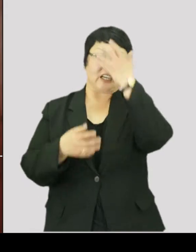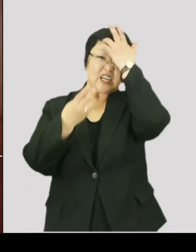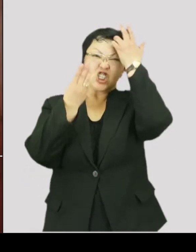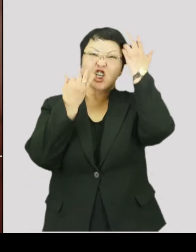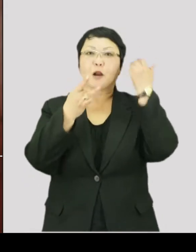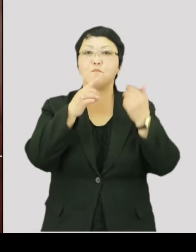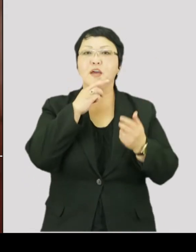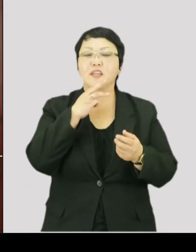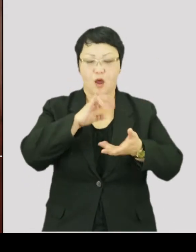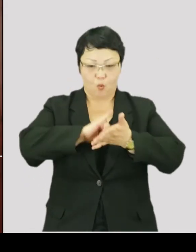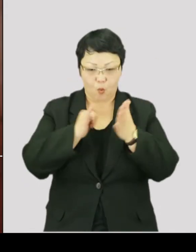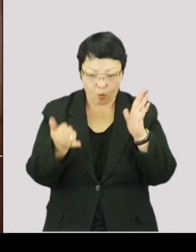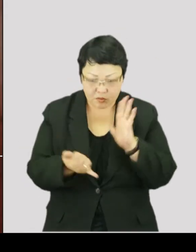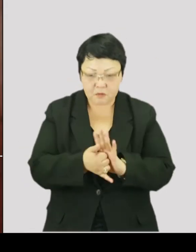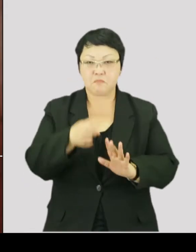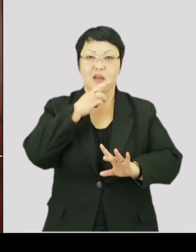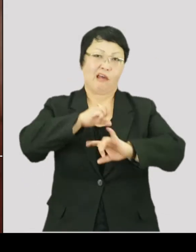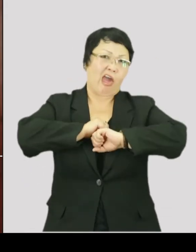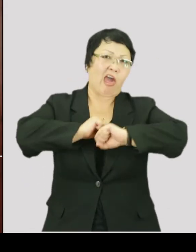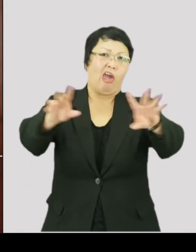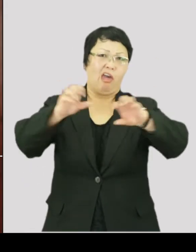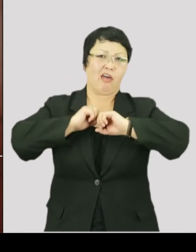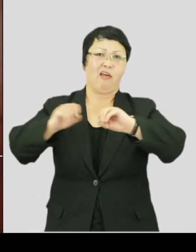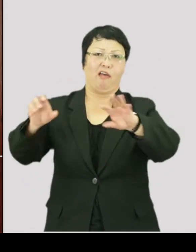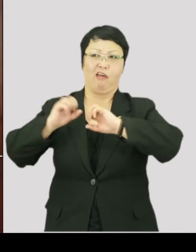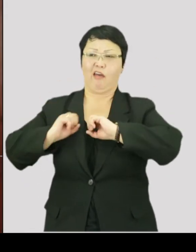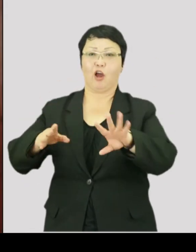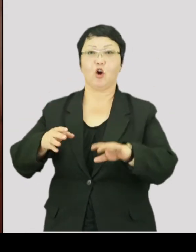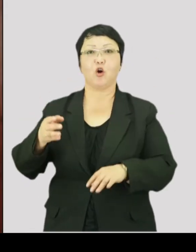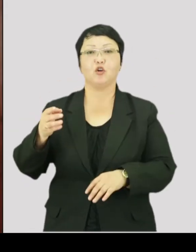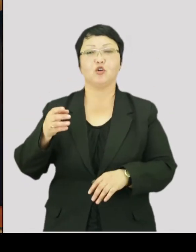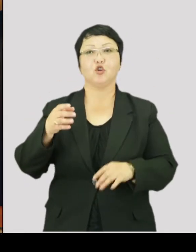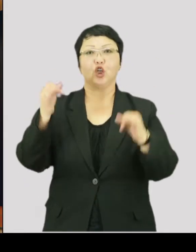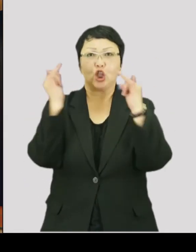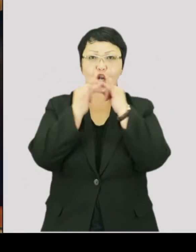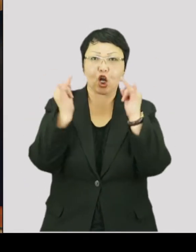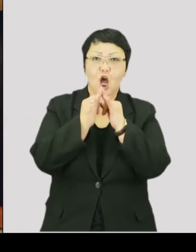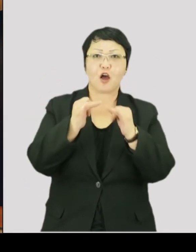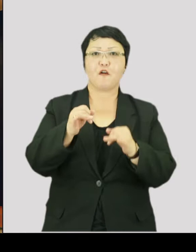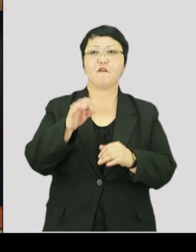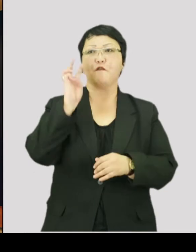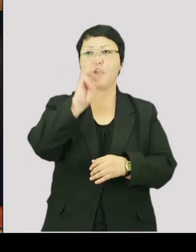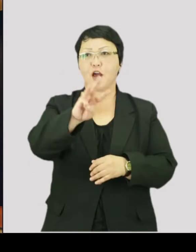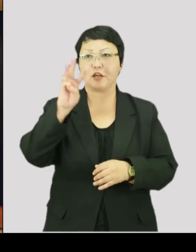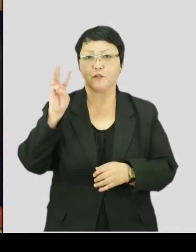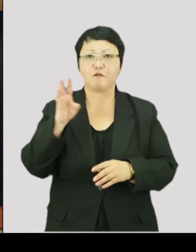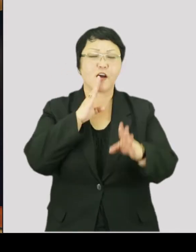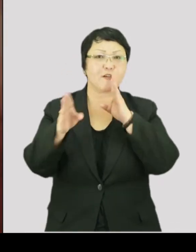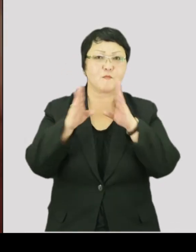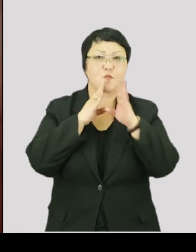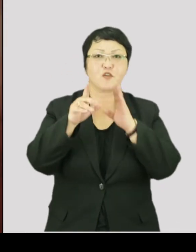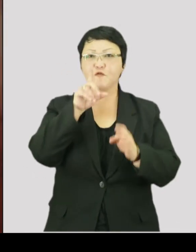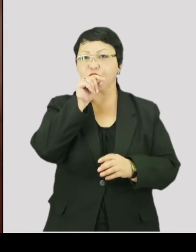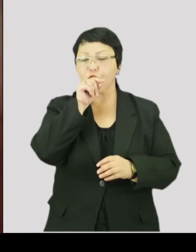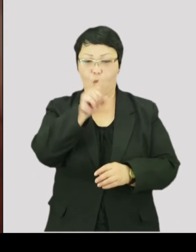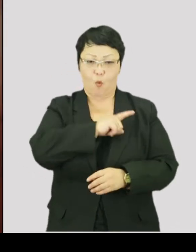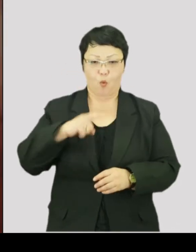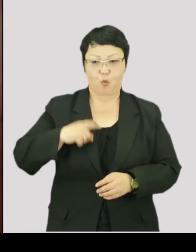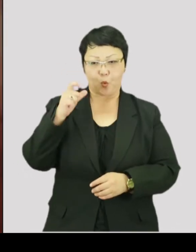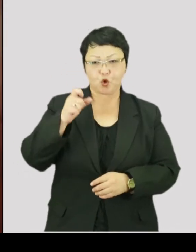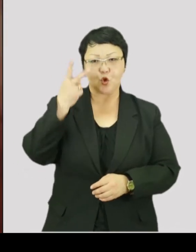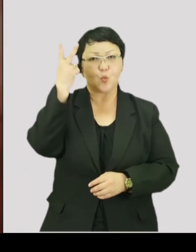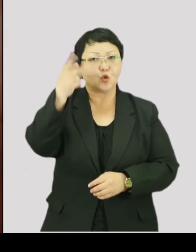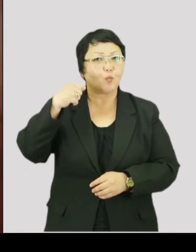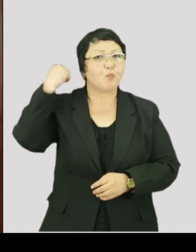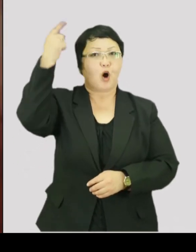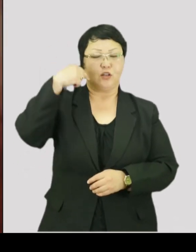байгаа тэр мэдээлэл эсвэл сошиал мэдээлэлээр Facebook, Twitter-ээр цацагдж байгаа тэр хувь хүний үзэл бодлоод эсвэл магадгүй